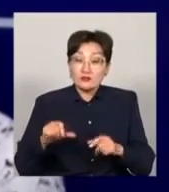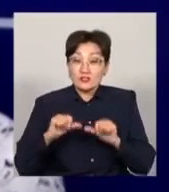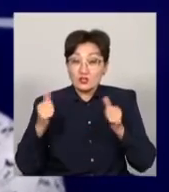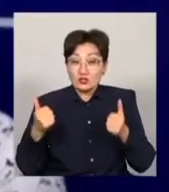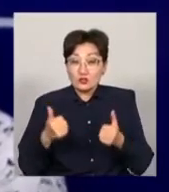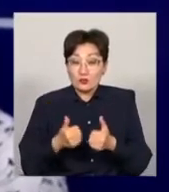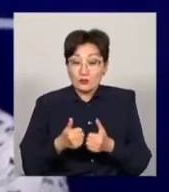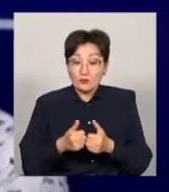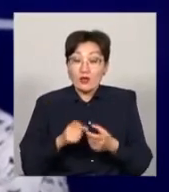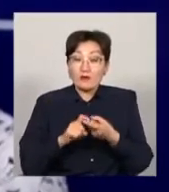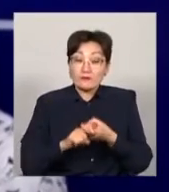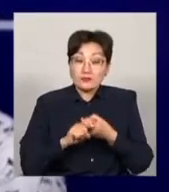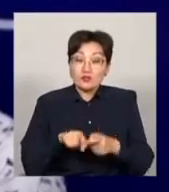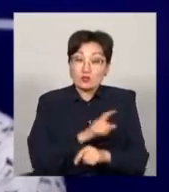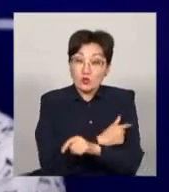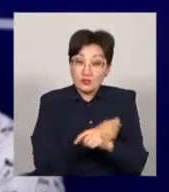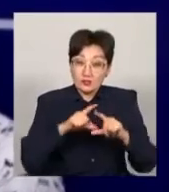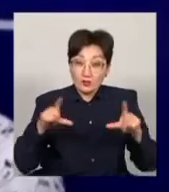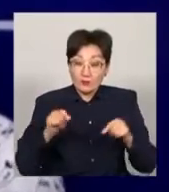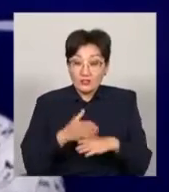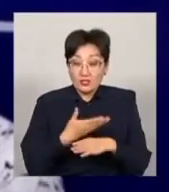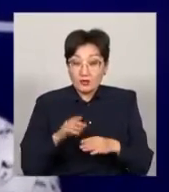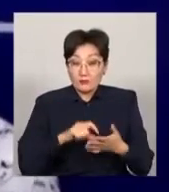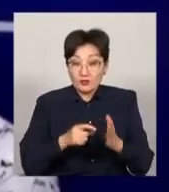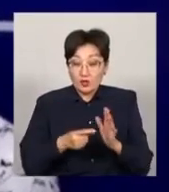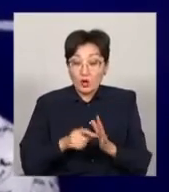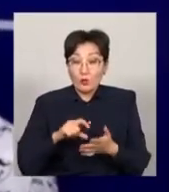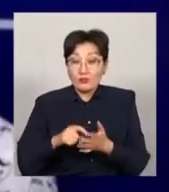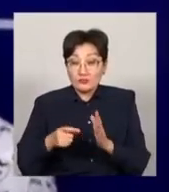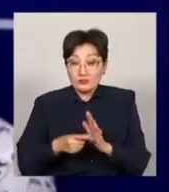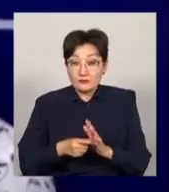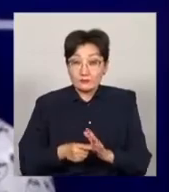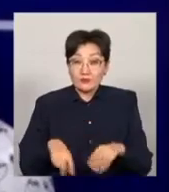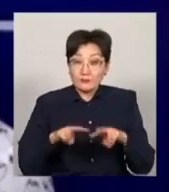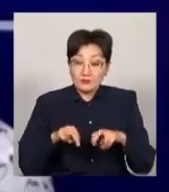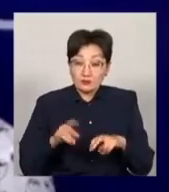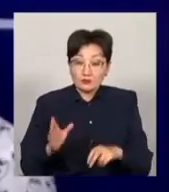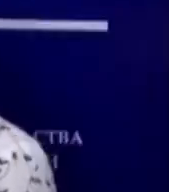изолируются в инфекционные стационары, отдельные палаты бокса и обследуются.